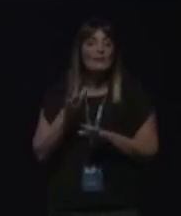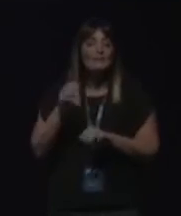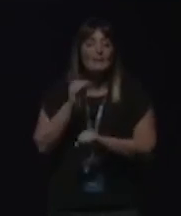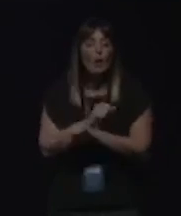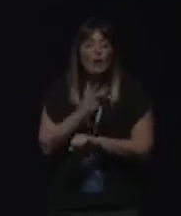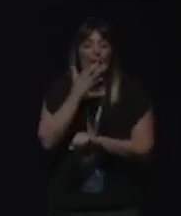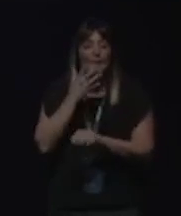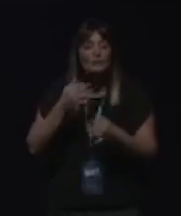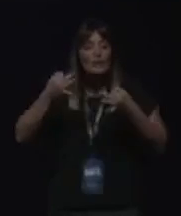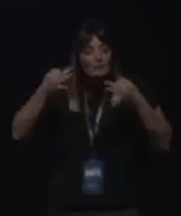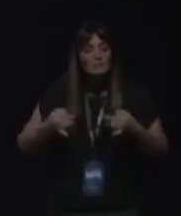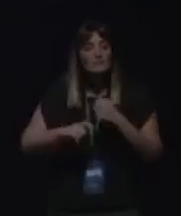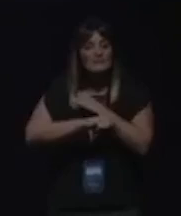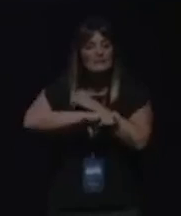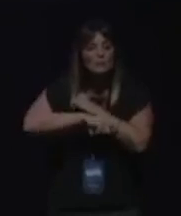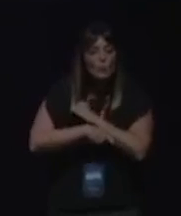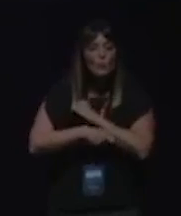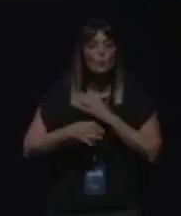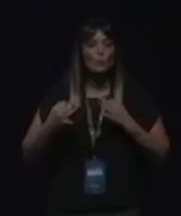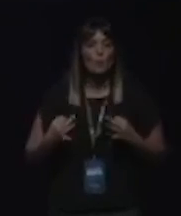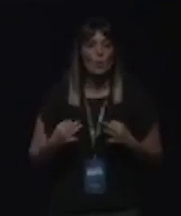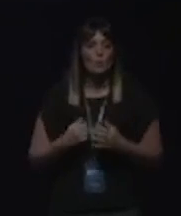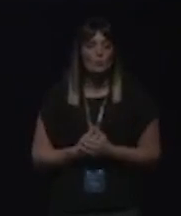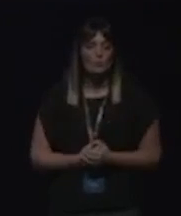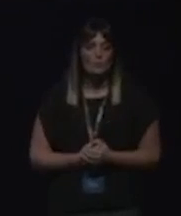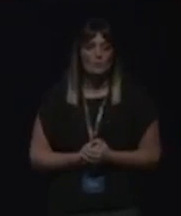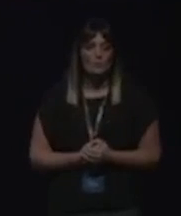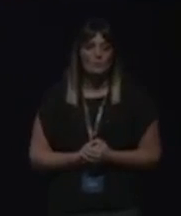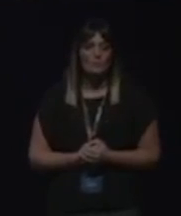quando si parla del carcere duro,